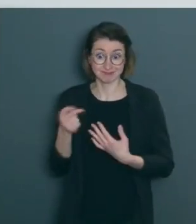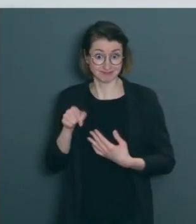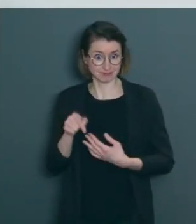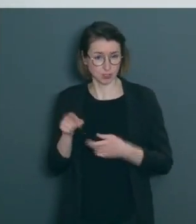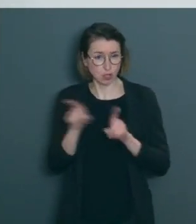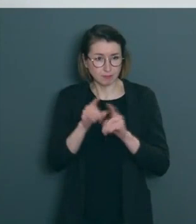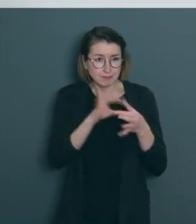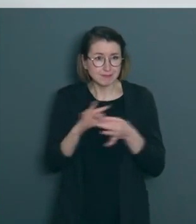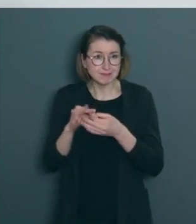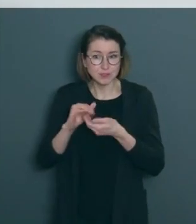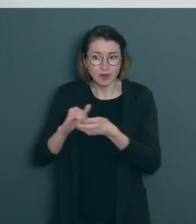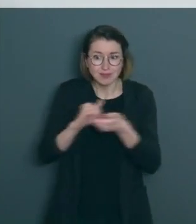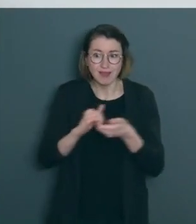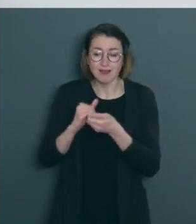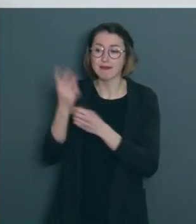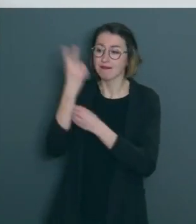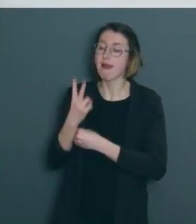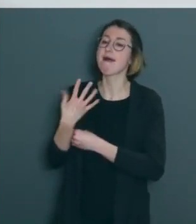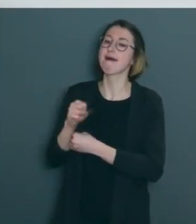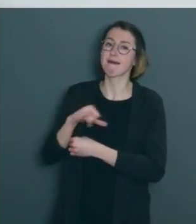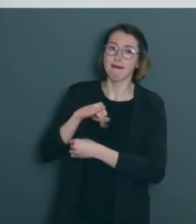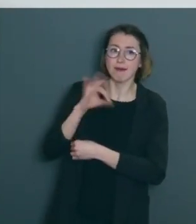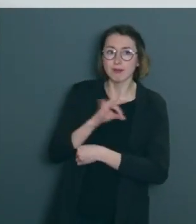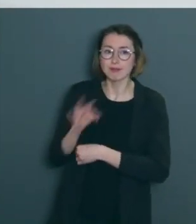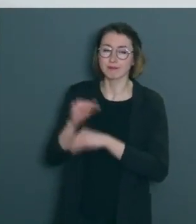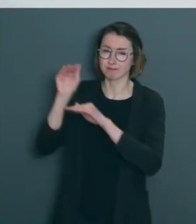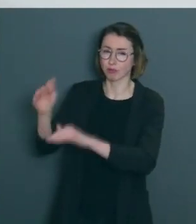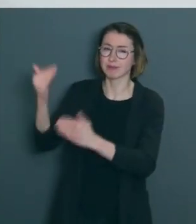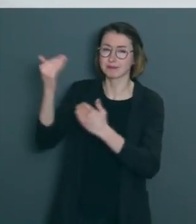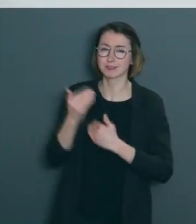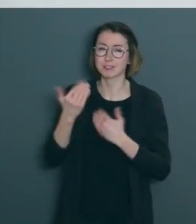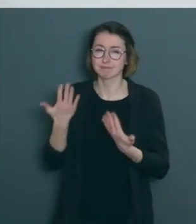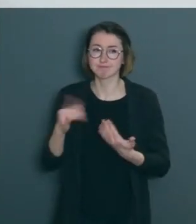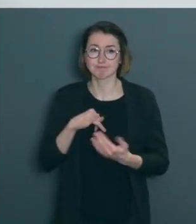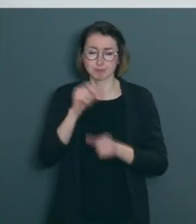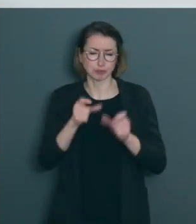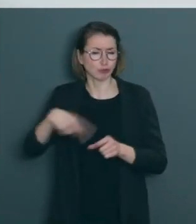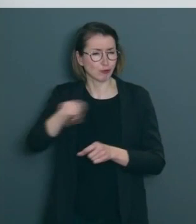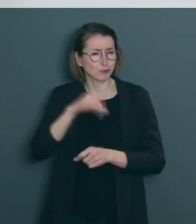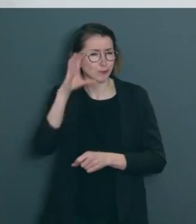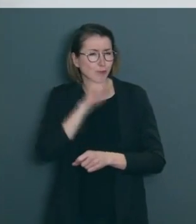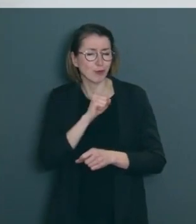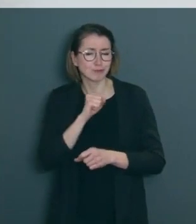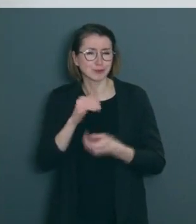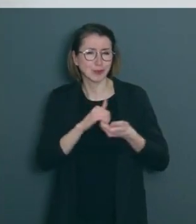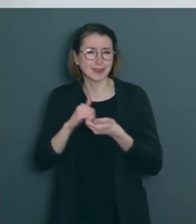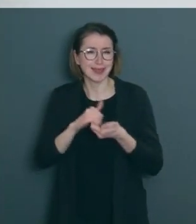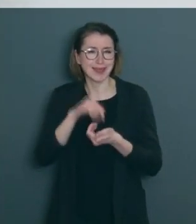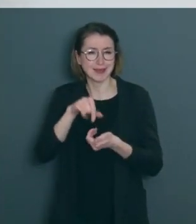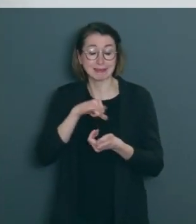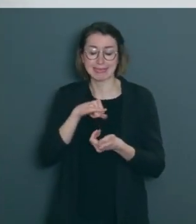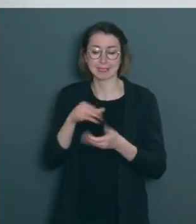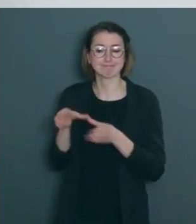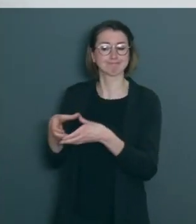comprennent bien cela. Mais s'il y a une minorité de gens qui croient que ce n'est pas nécessaire de se faire tester, par exemple en retour